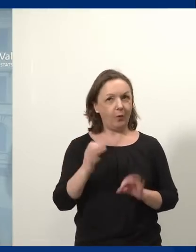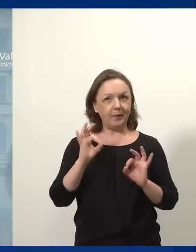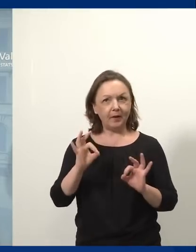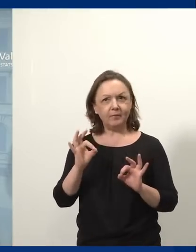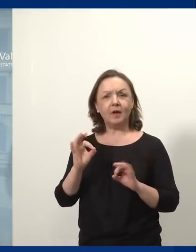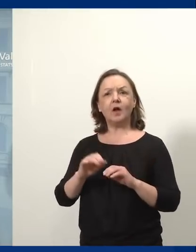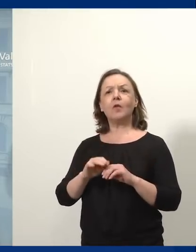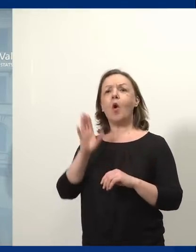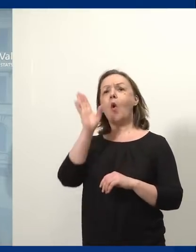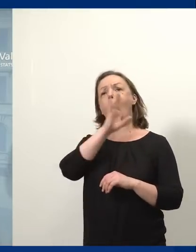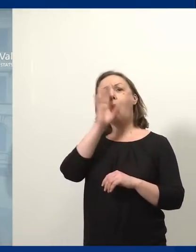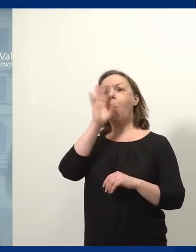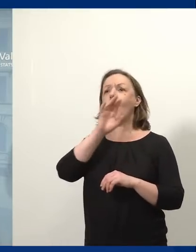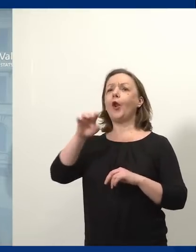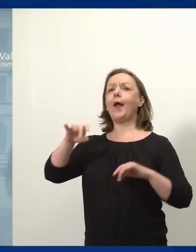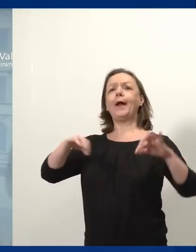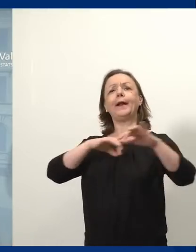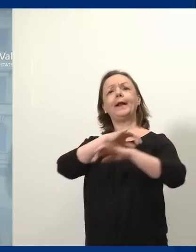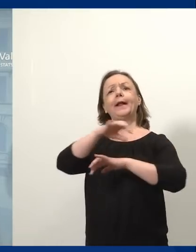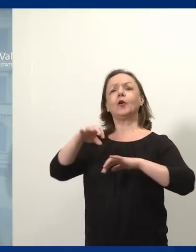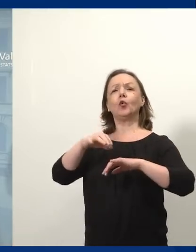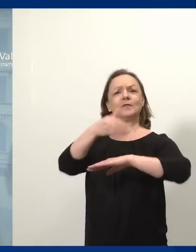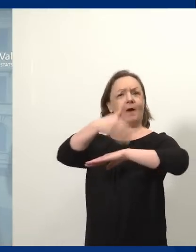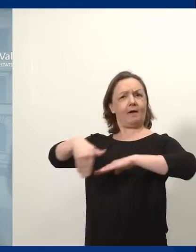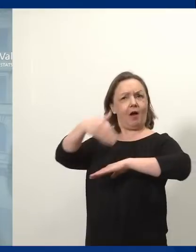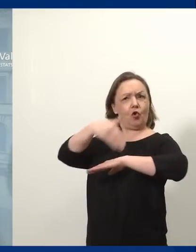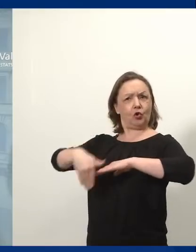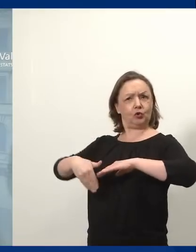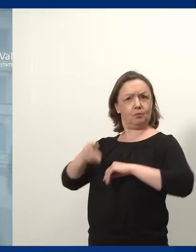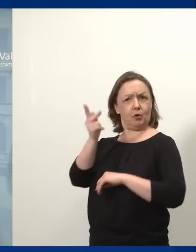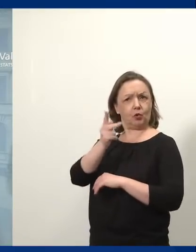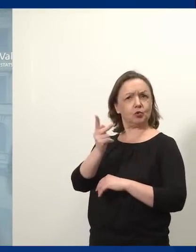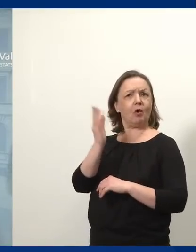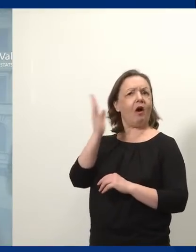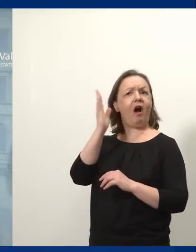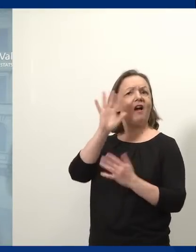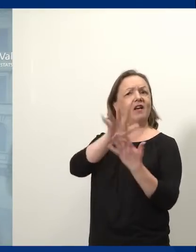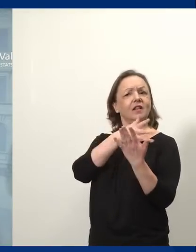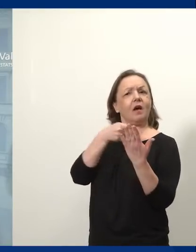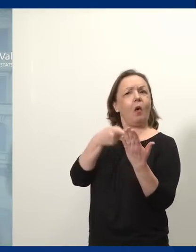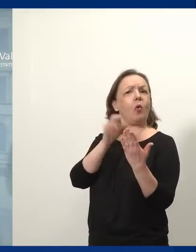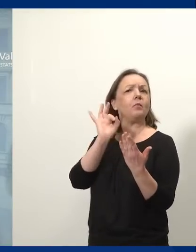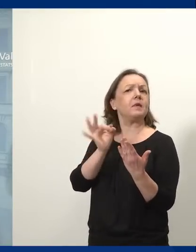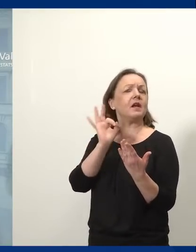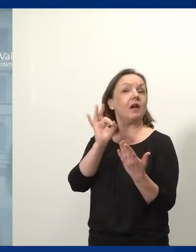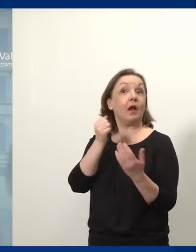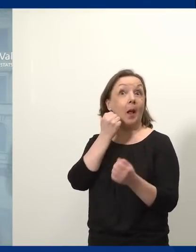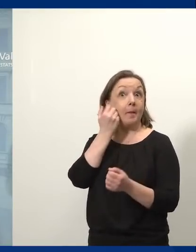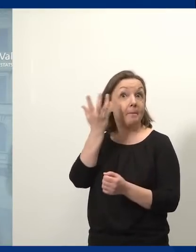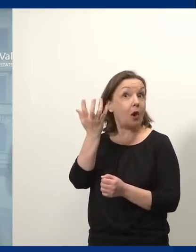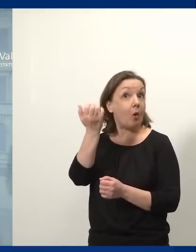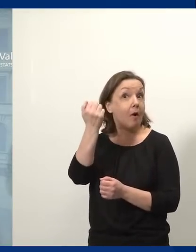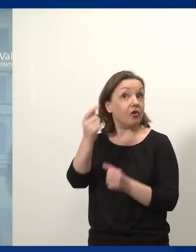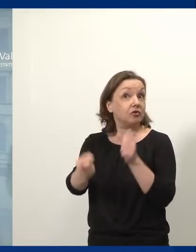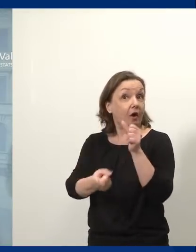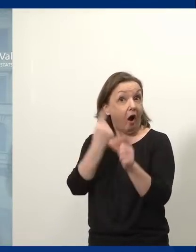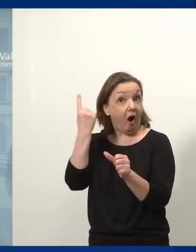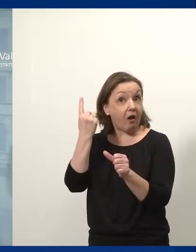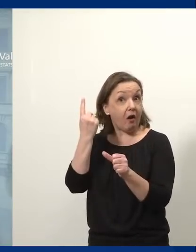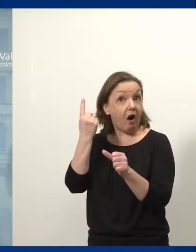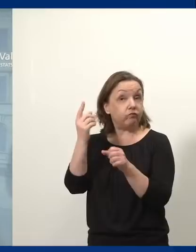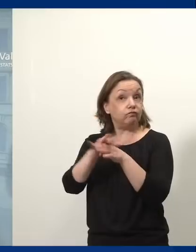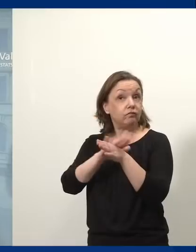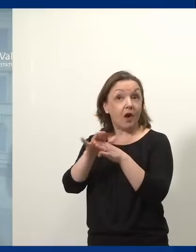tuosta ulkona liikkumisen rajoittamisesta kysynyt tarkentavammin aikataulusta, että millä aikataululla se voisi olla mahdollisesti